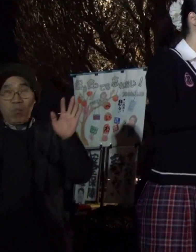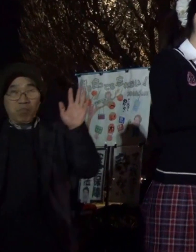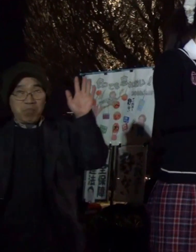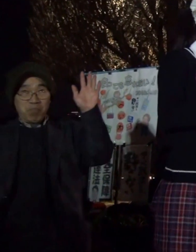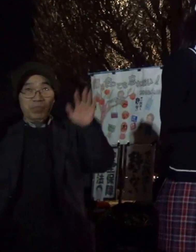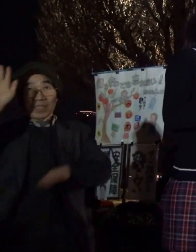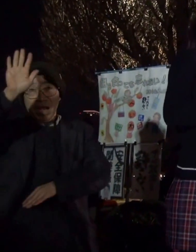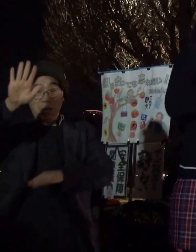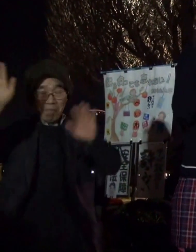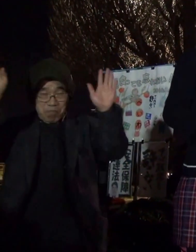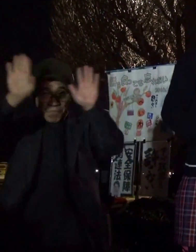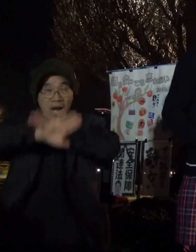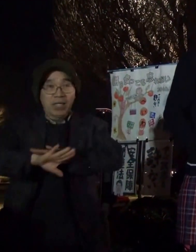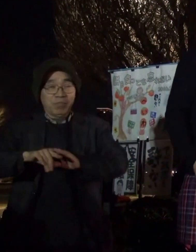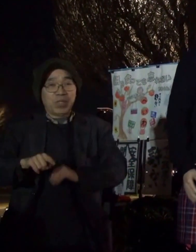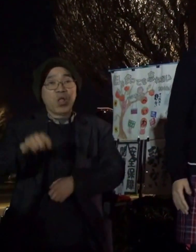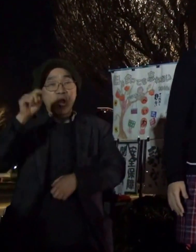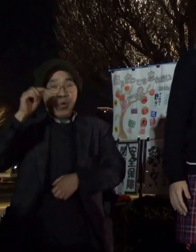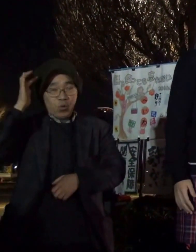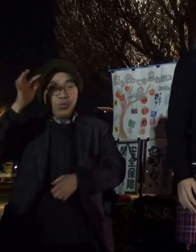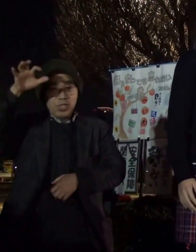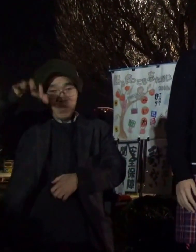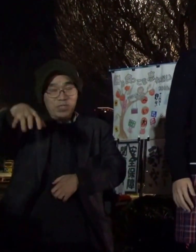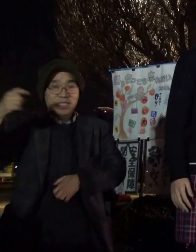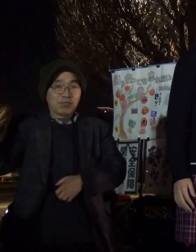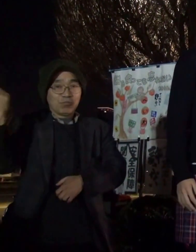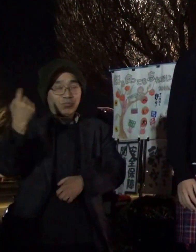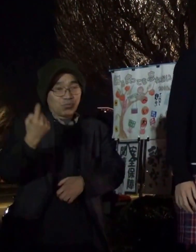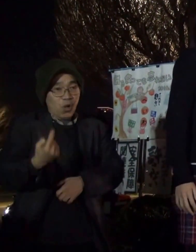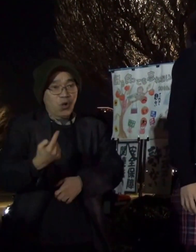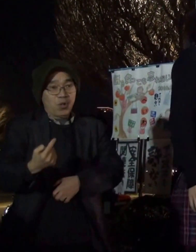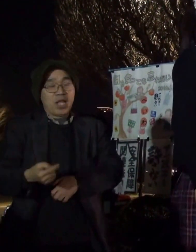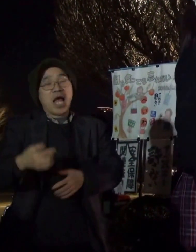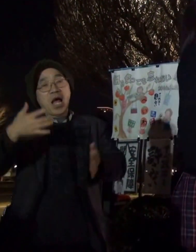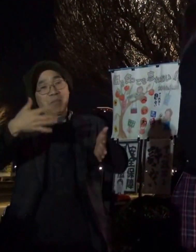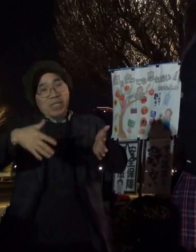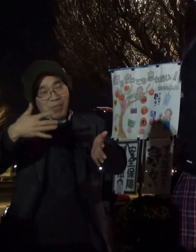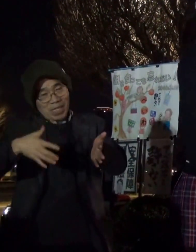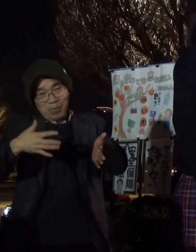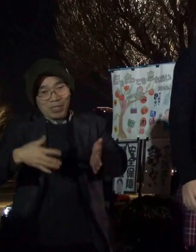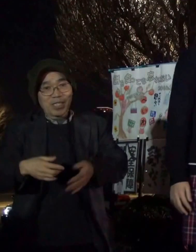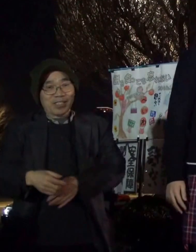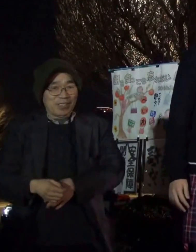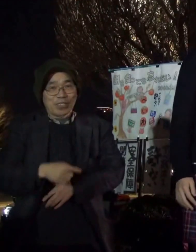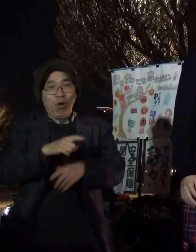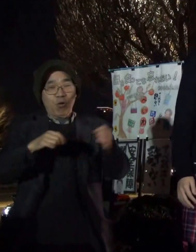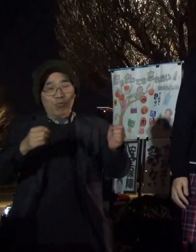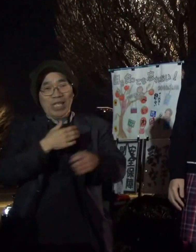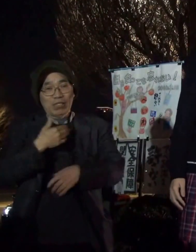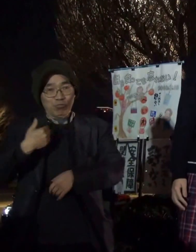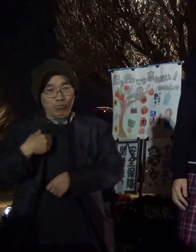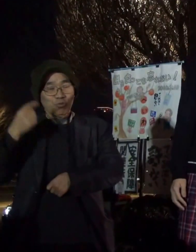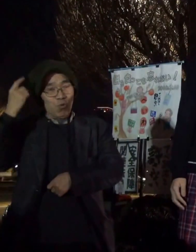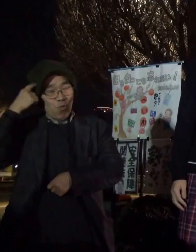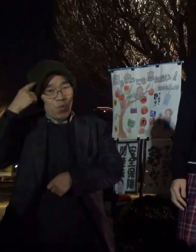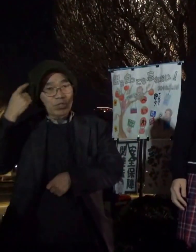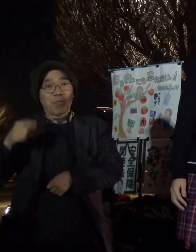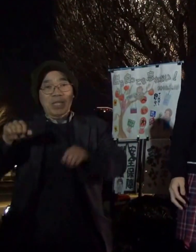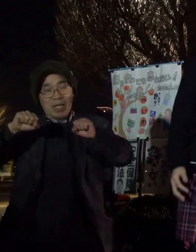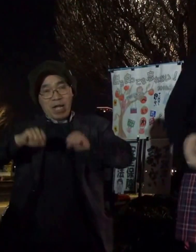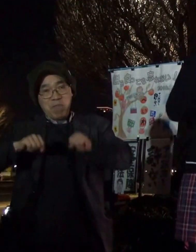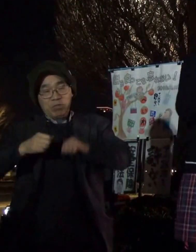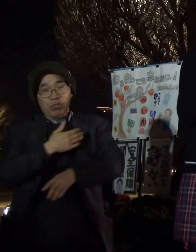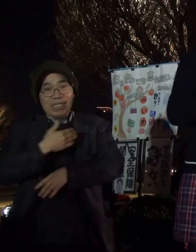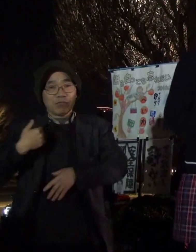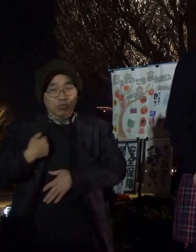感じですけれども、はい、この希望園のエリアに来て、はい、いやまだまだ日本は捨てたもんじゃないと、まだまだ頑張れるぞと、